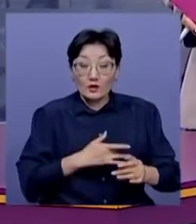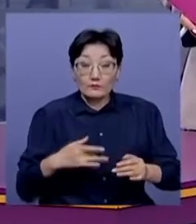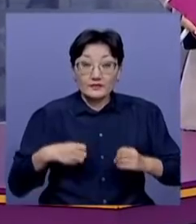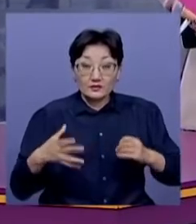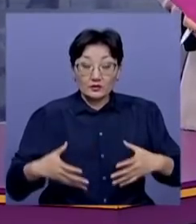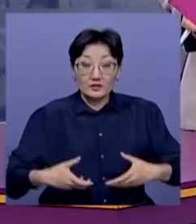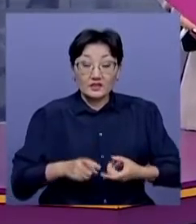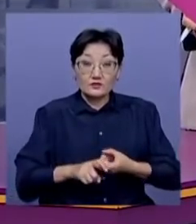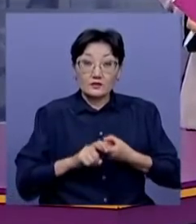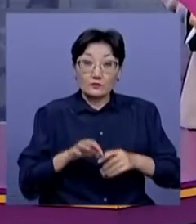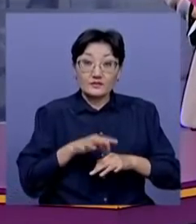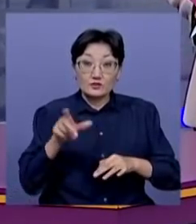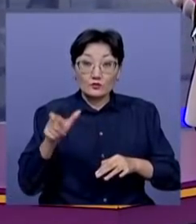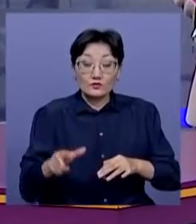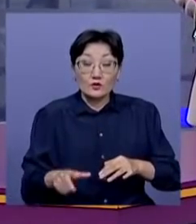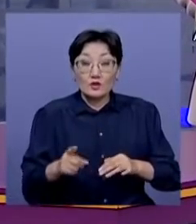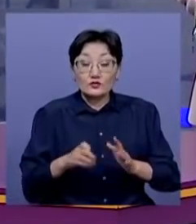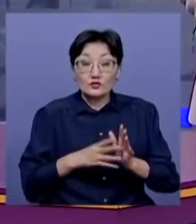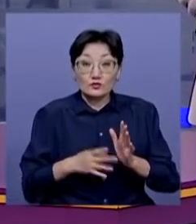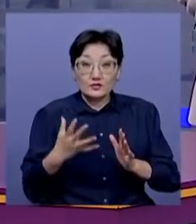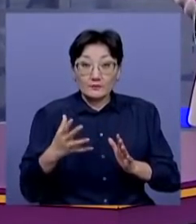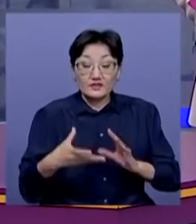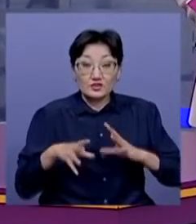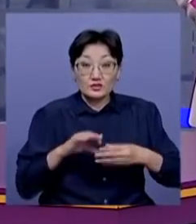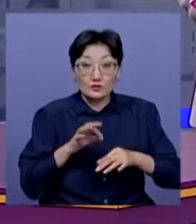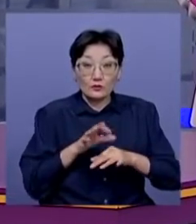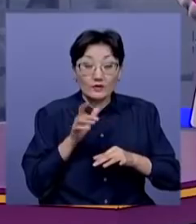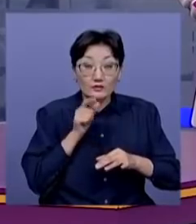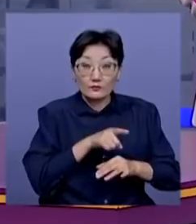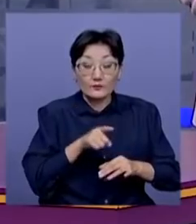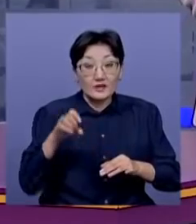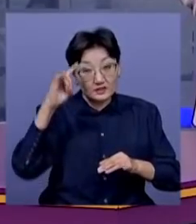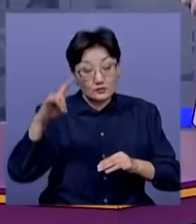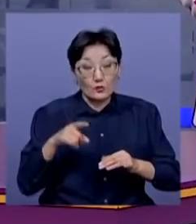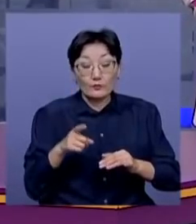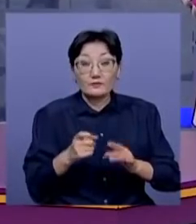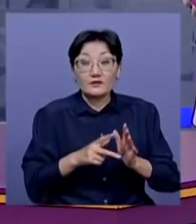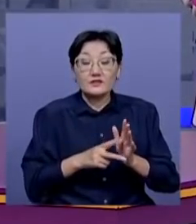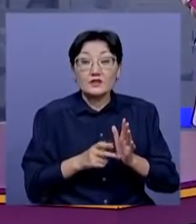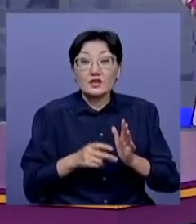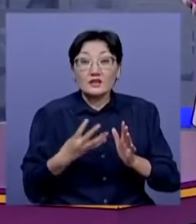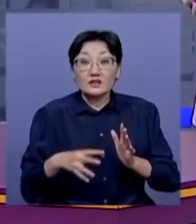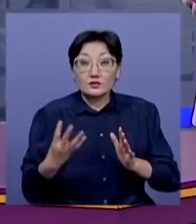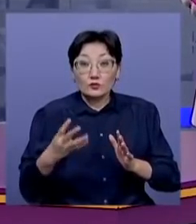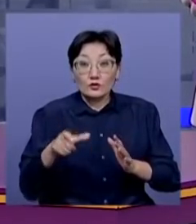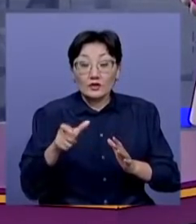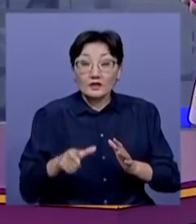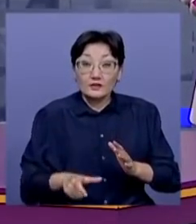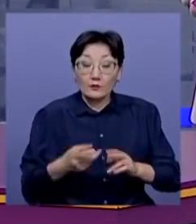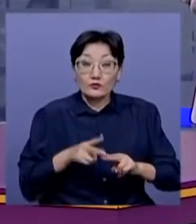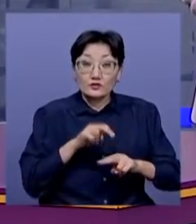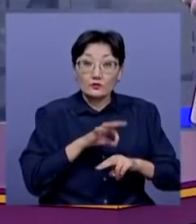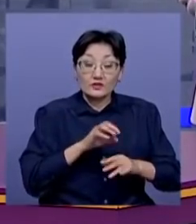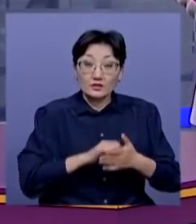қабынуын жұқтырған науқастар саны 195. Жалпы пандемия басталғалы елде 1844 адам індеттің құрбаны